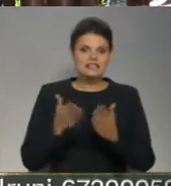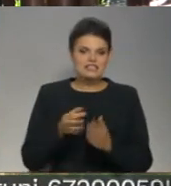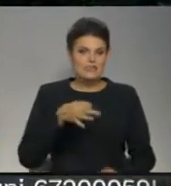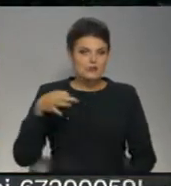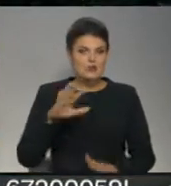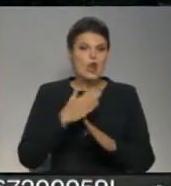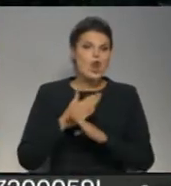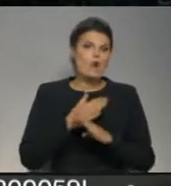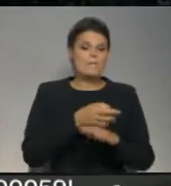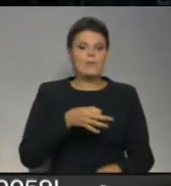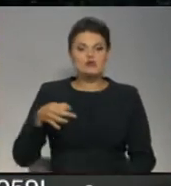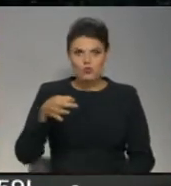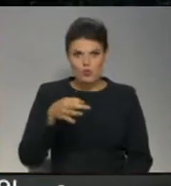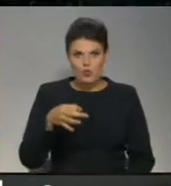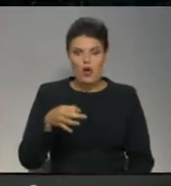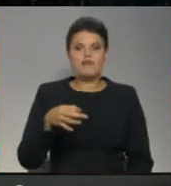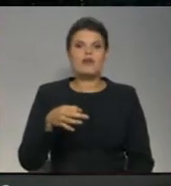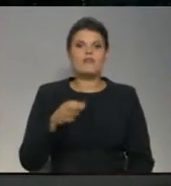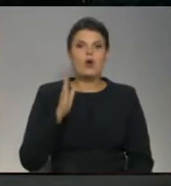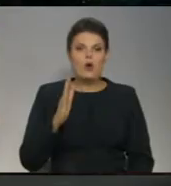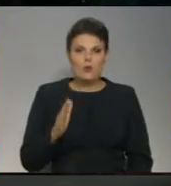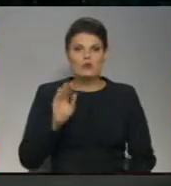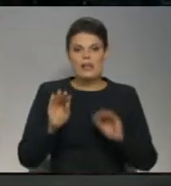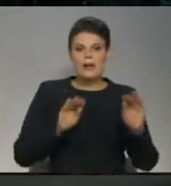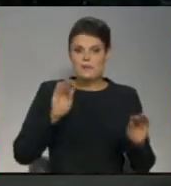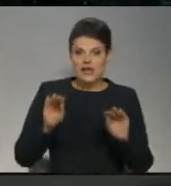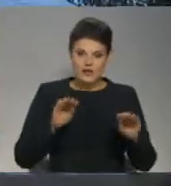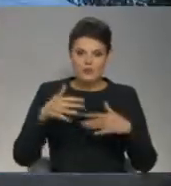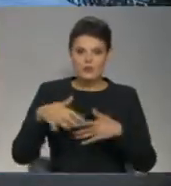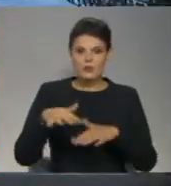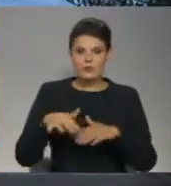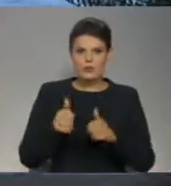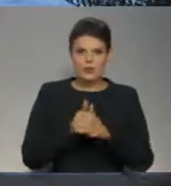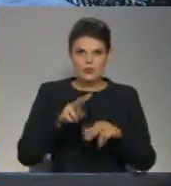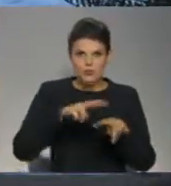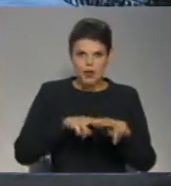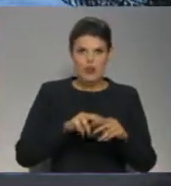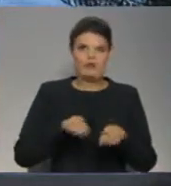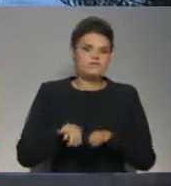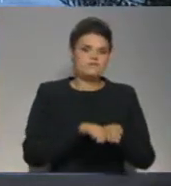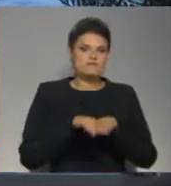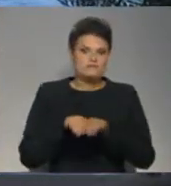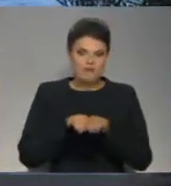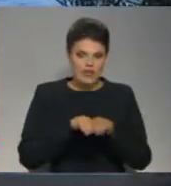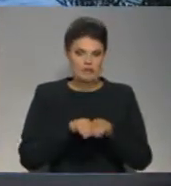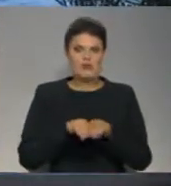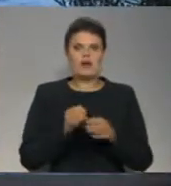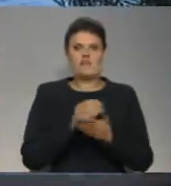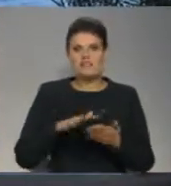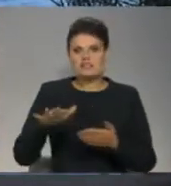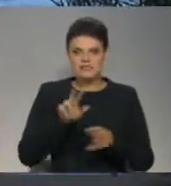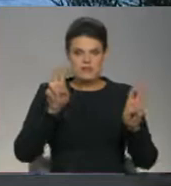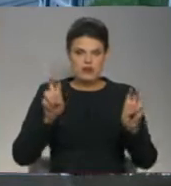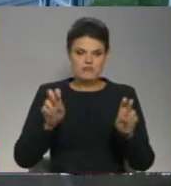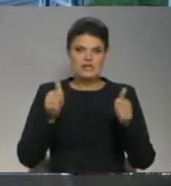Līmbažu novadā, kur piekrastes zona ir vismazākā, tikšot labiekārtota pludmale. Vienotais turisma klasteris Saviļņojušā Vidzeme